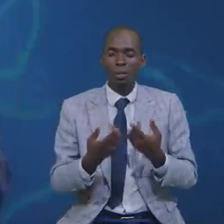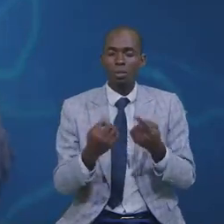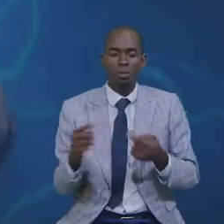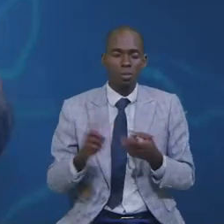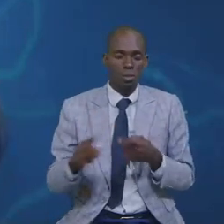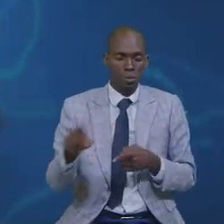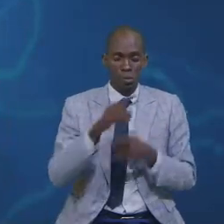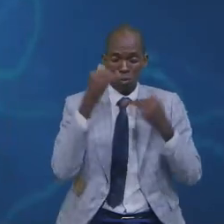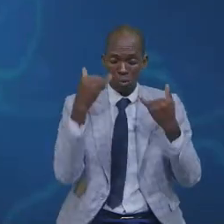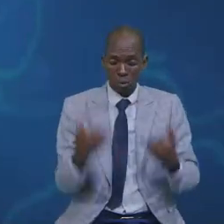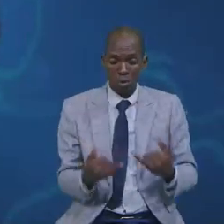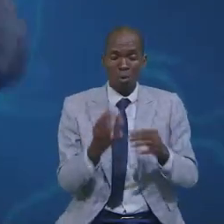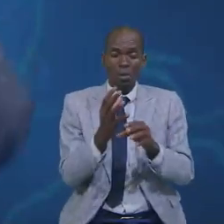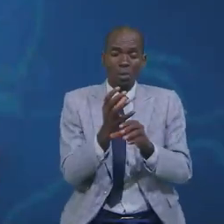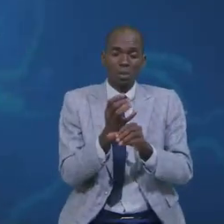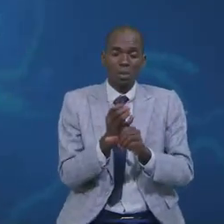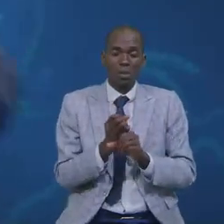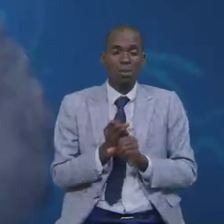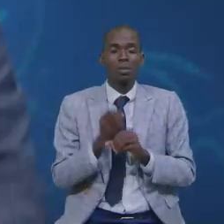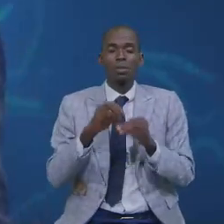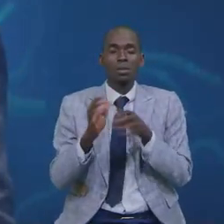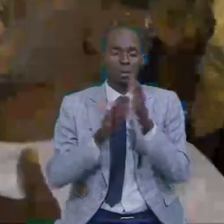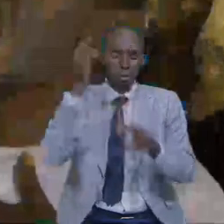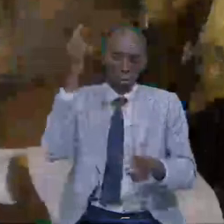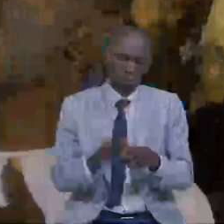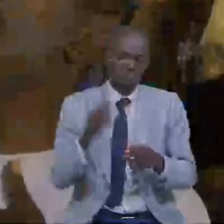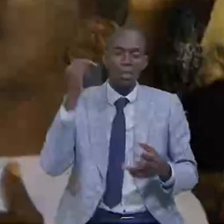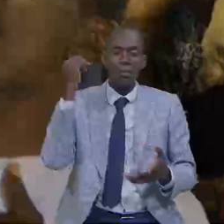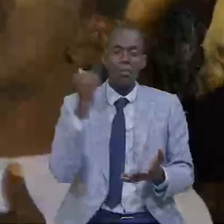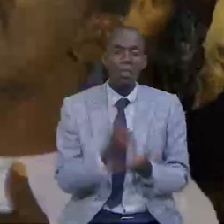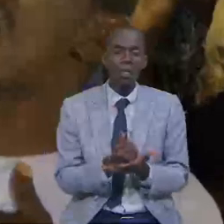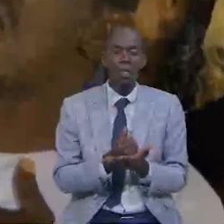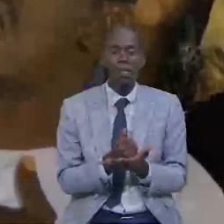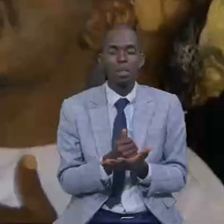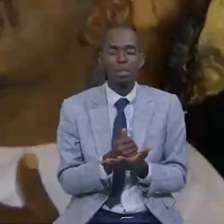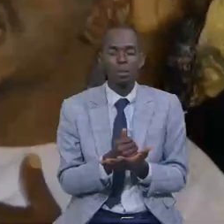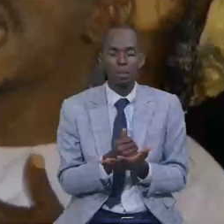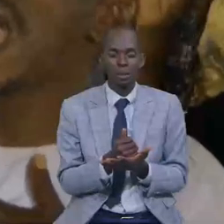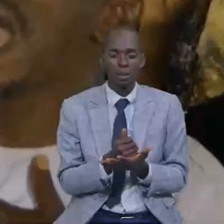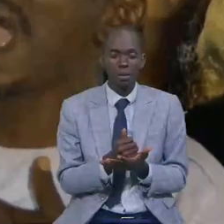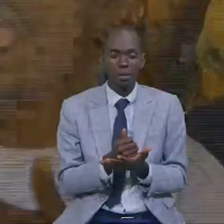est venue pour toi maintenant reçoit au nom de Jésus